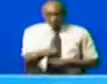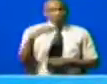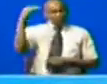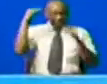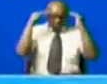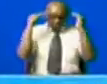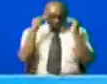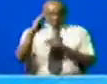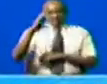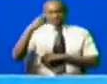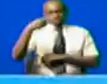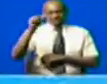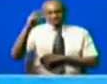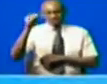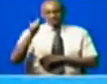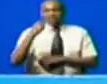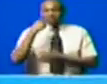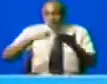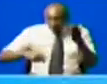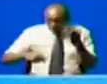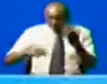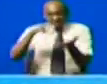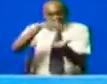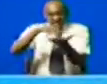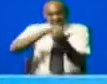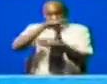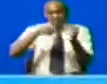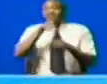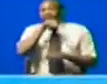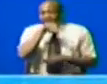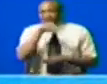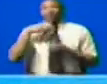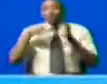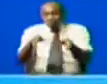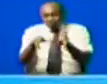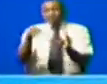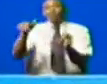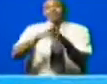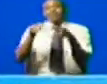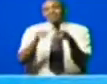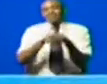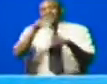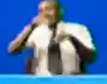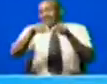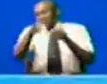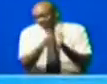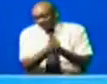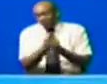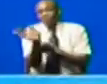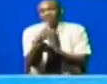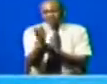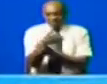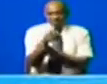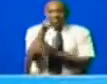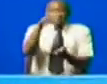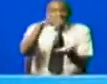Chacha Mwita ambaye amefutilia mbali kesi iliyolenga kumshinikiza Raila Odinga kushiriki marudio ya uchaguzi wa urais Alhamisi hii. Kesi